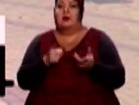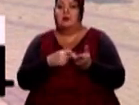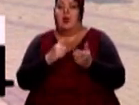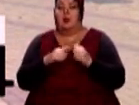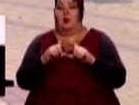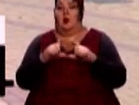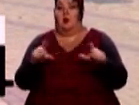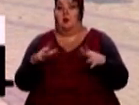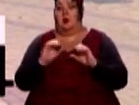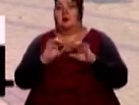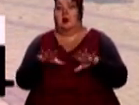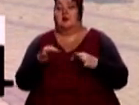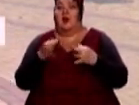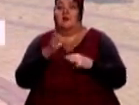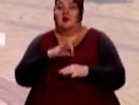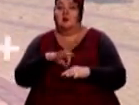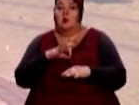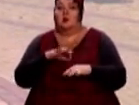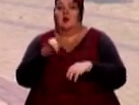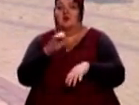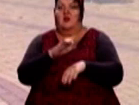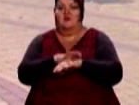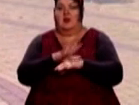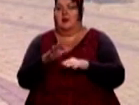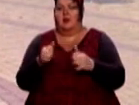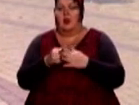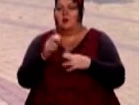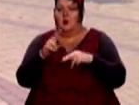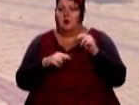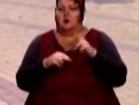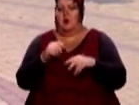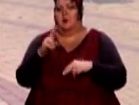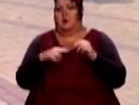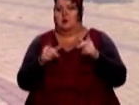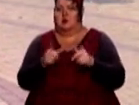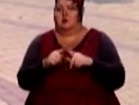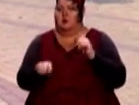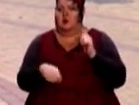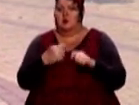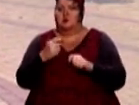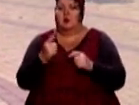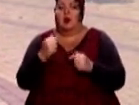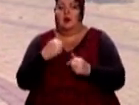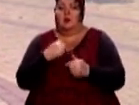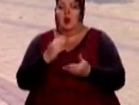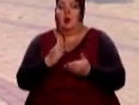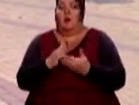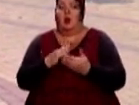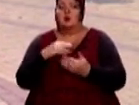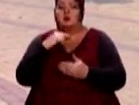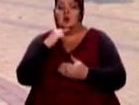здаються в експлуатацію, і при цьому вони фактично не добудовані або побудовані з порушеннями. Зокрема, я маю на